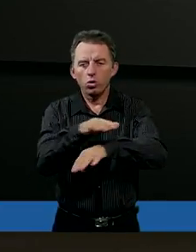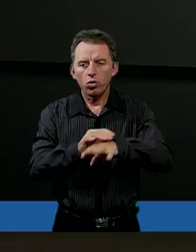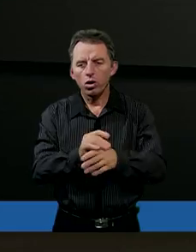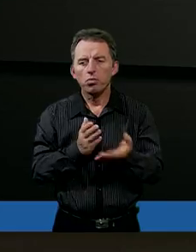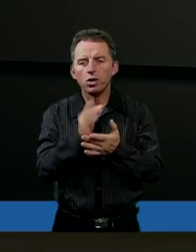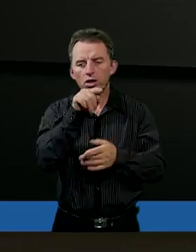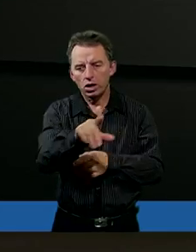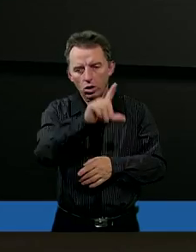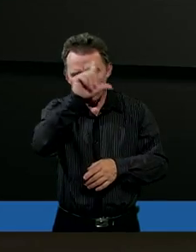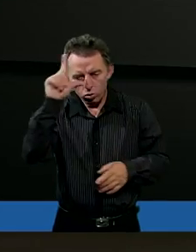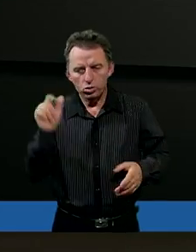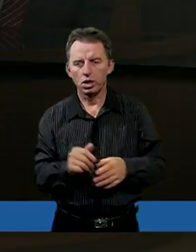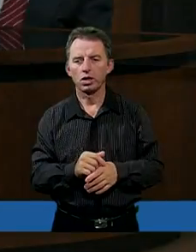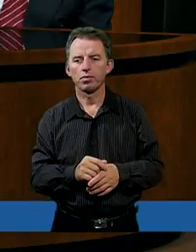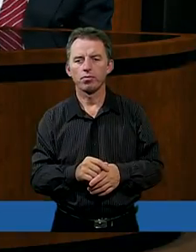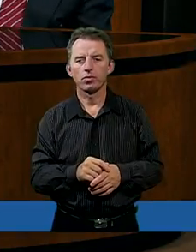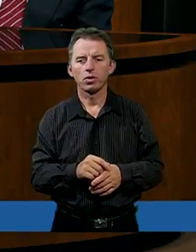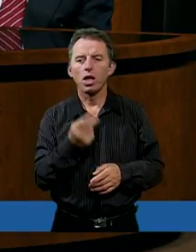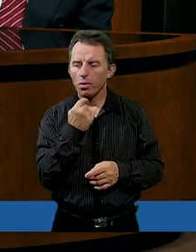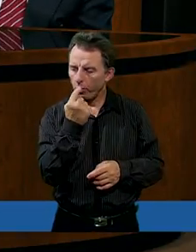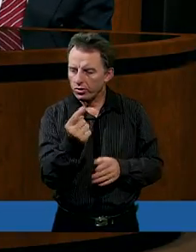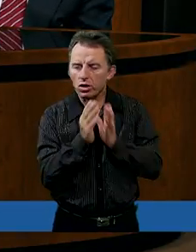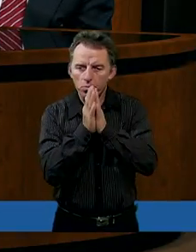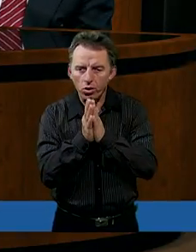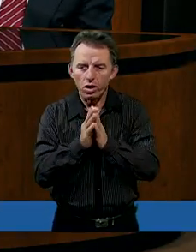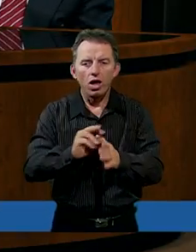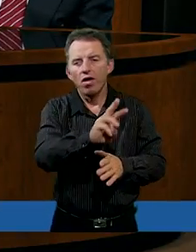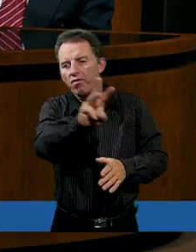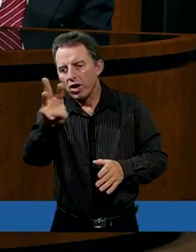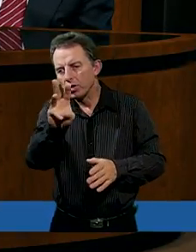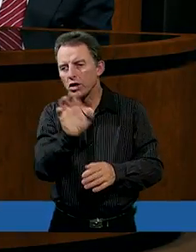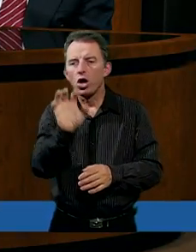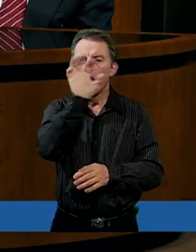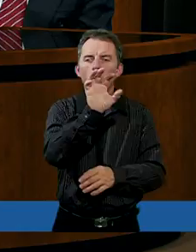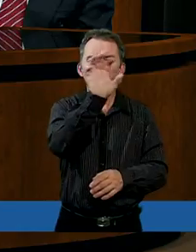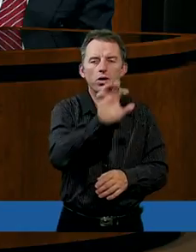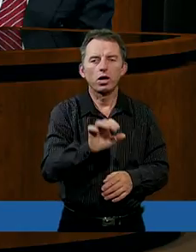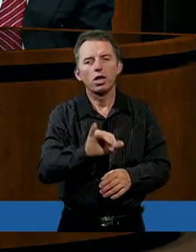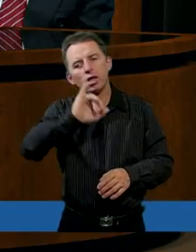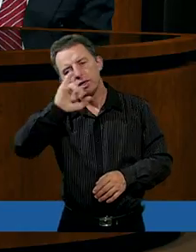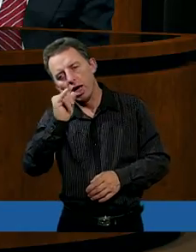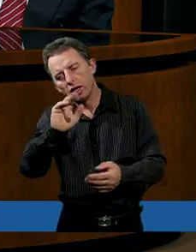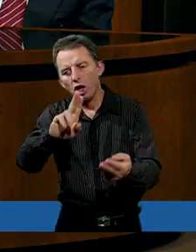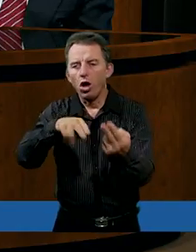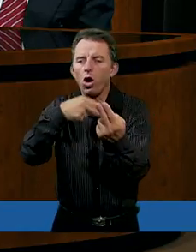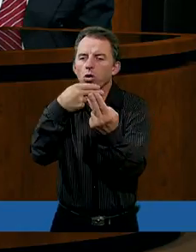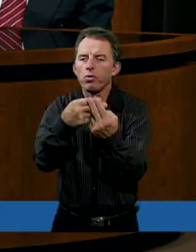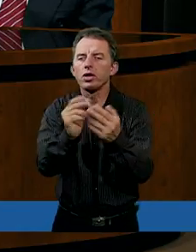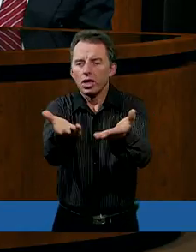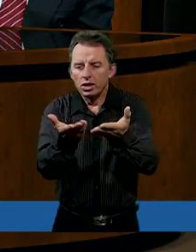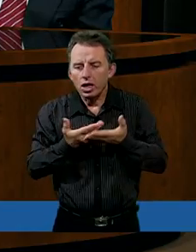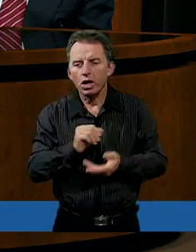wszystkich ludzi. Powiedzcie mi proszę z waszych obserwacji, jakie odpowiedzi dają wam